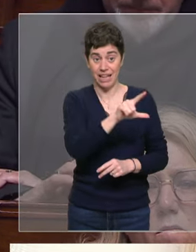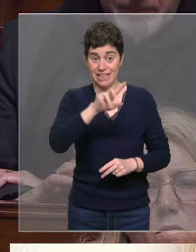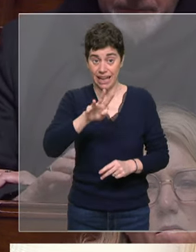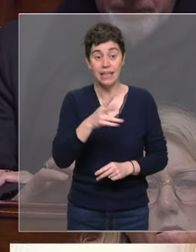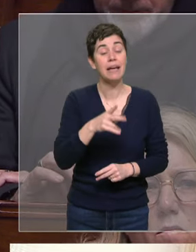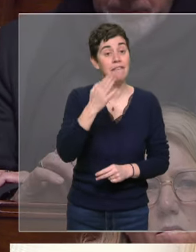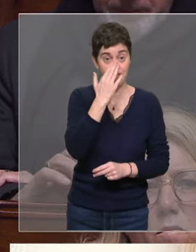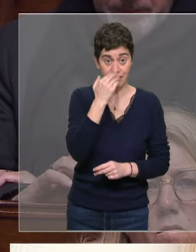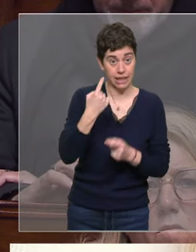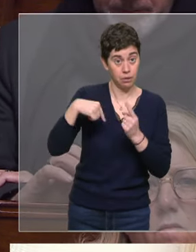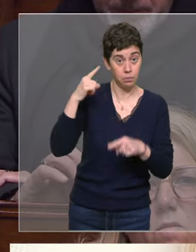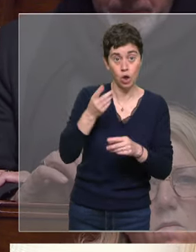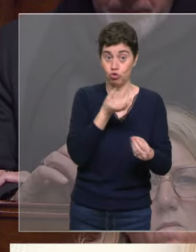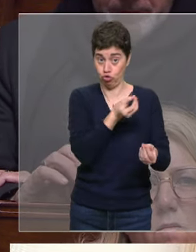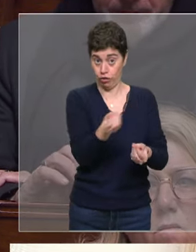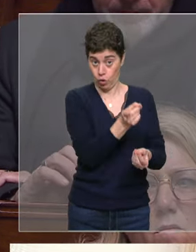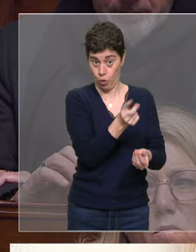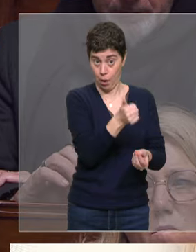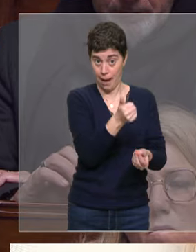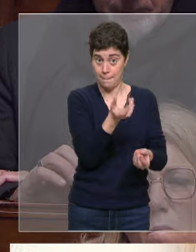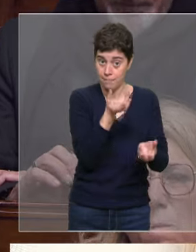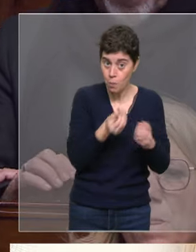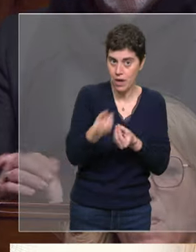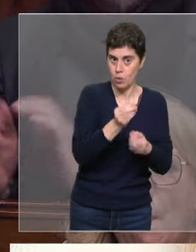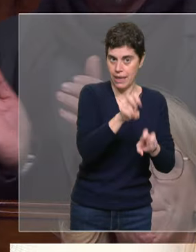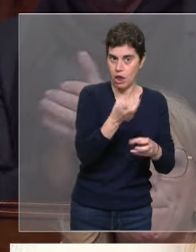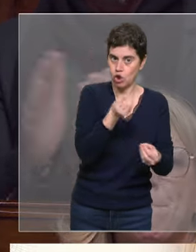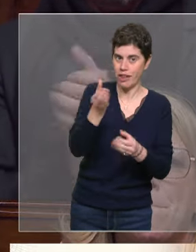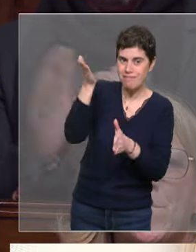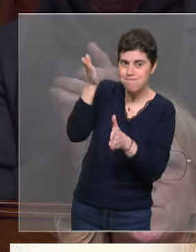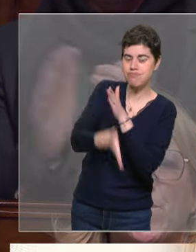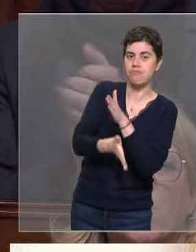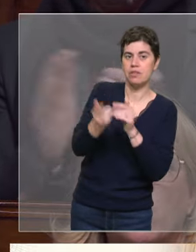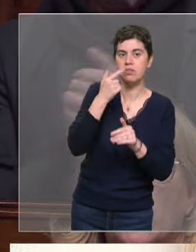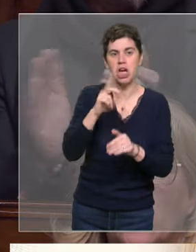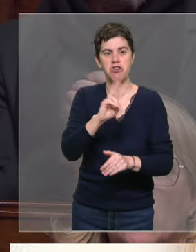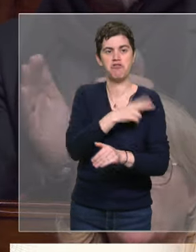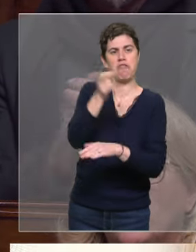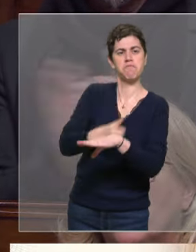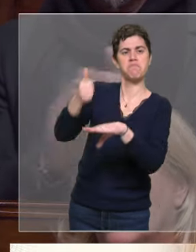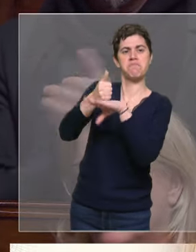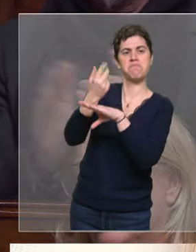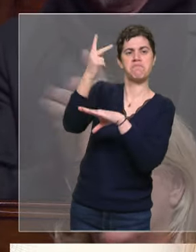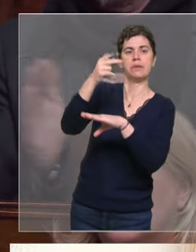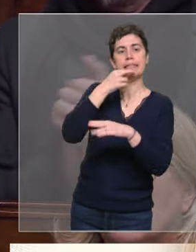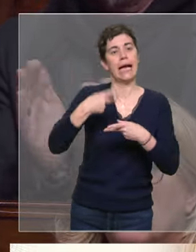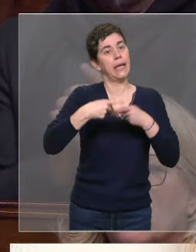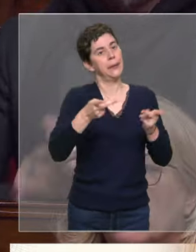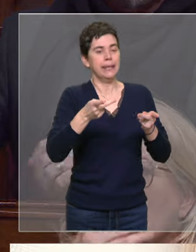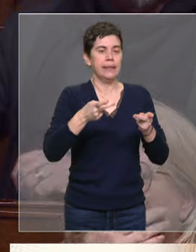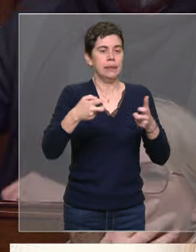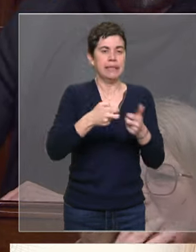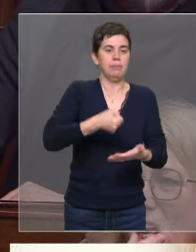monde agricole qui vous a mis en échec en obligeant votre grand chef à annoncer des prix planchers